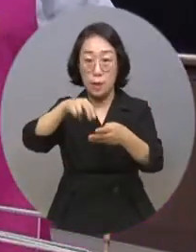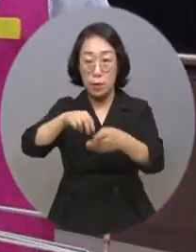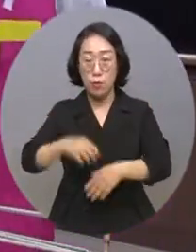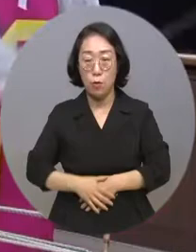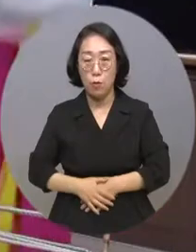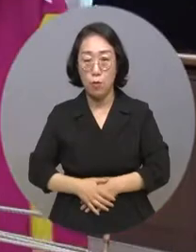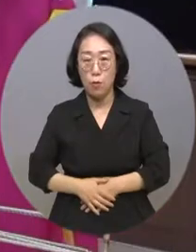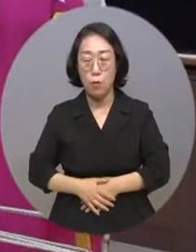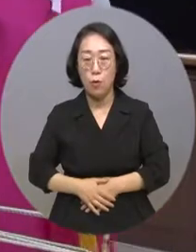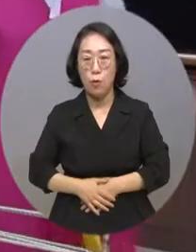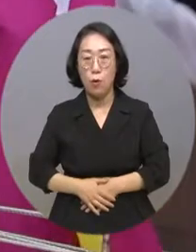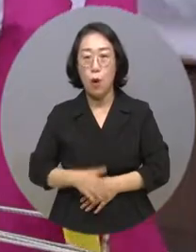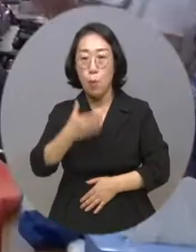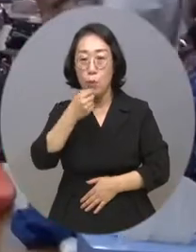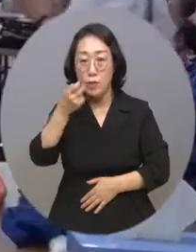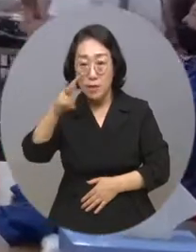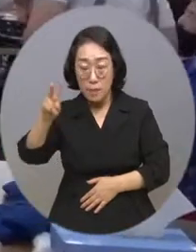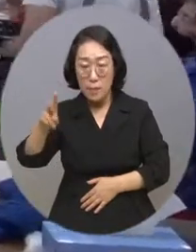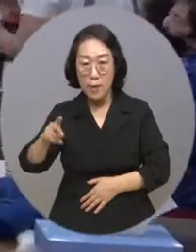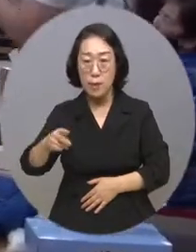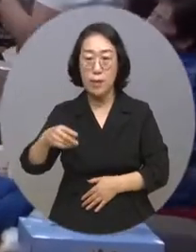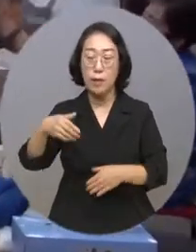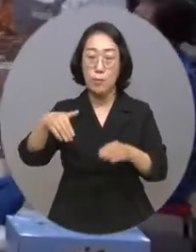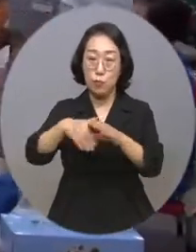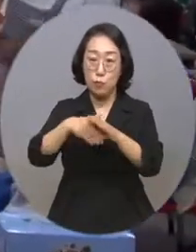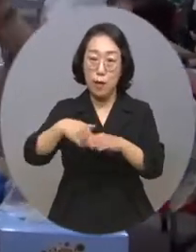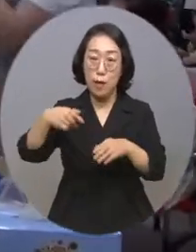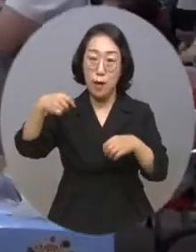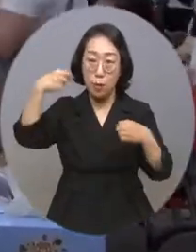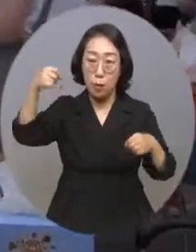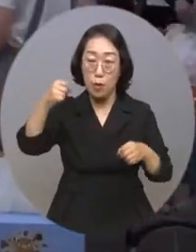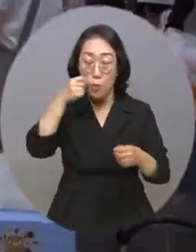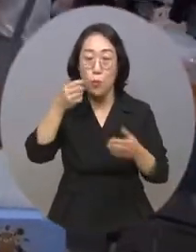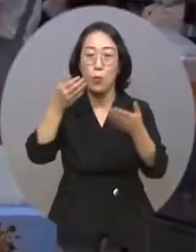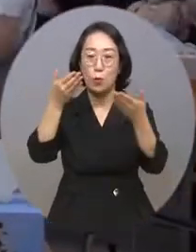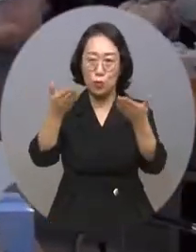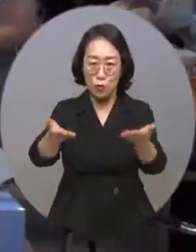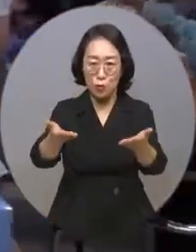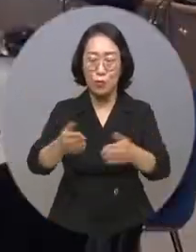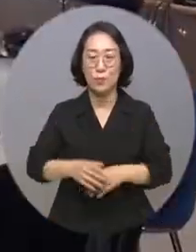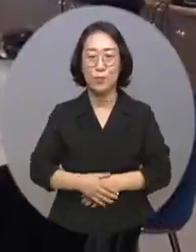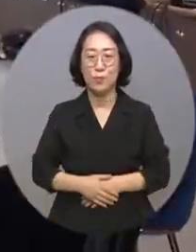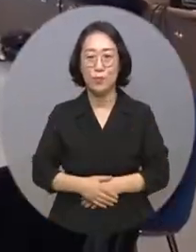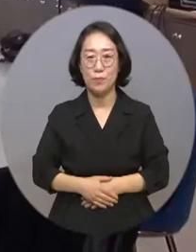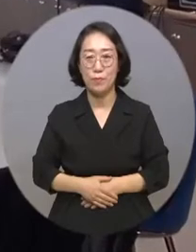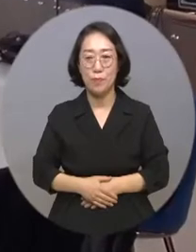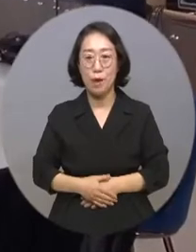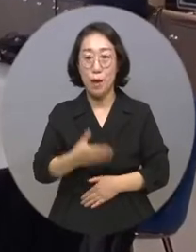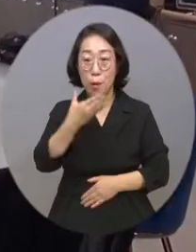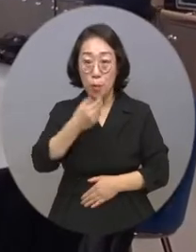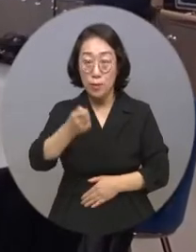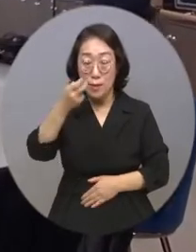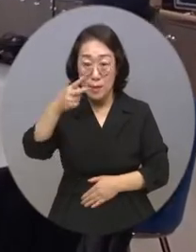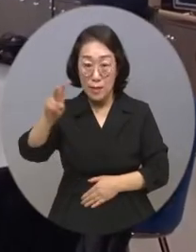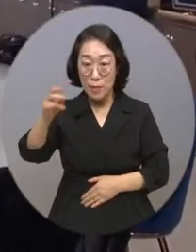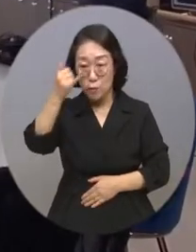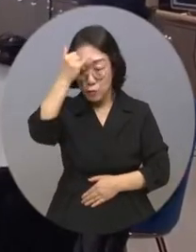충남방송 한빛문화예술단이 생일을 맞은 어르신들을 위한 공연을 열었습니다. 복지TV